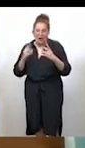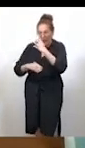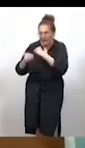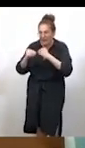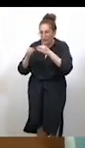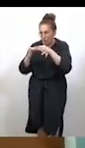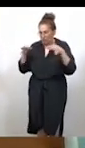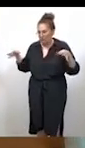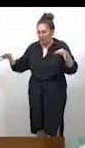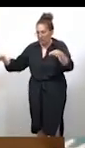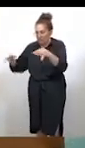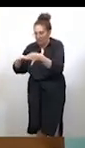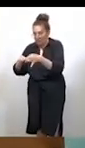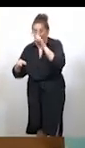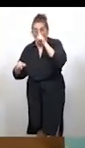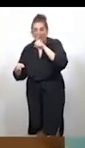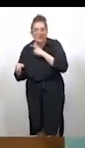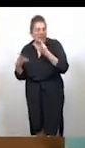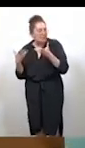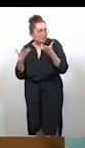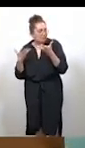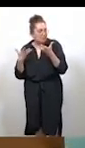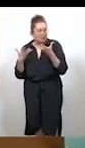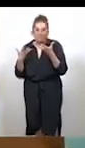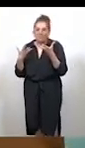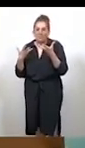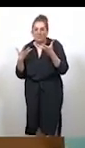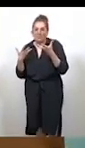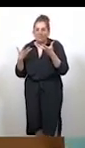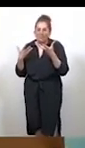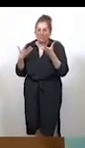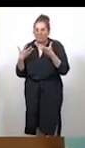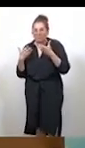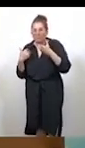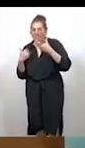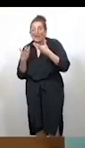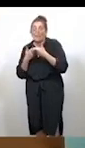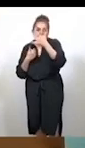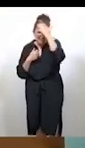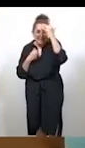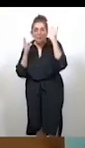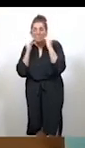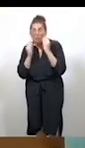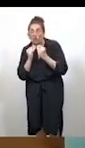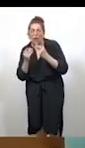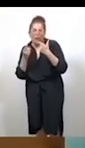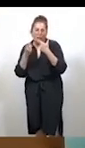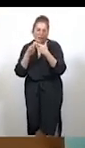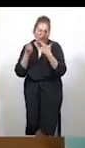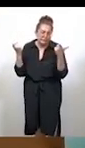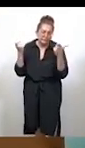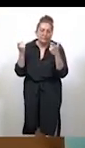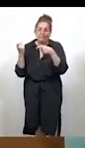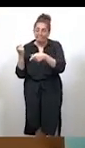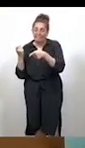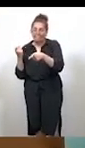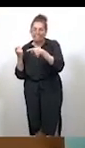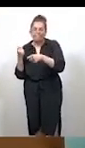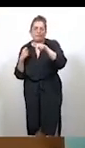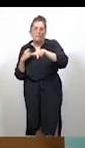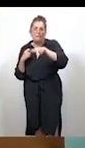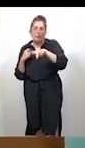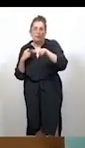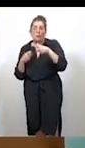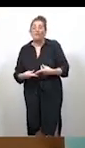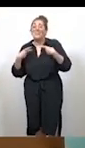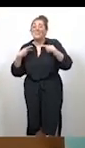zones avec des vraies poches de logements insalubres. Je pense à Saint-Michel, Cours de la Marne, Belsier, etc. Premier point.